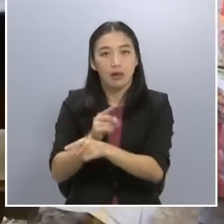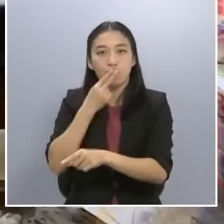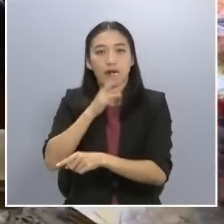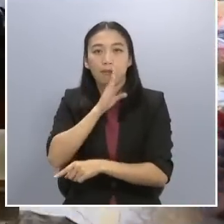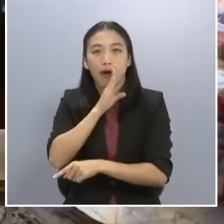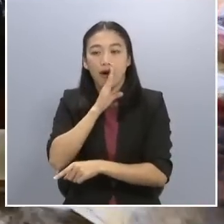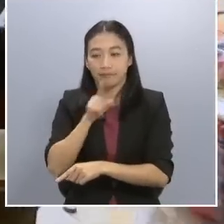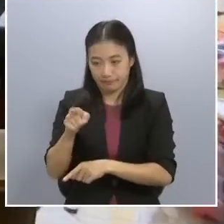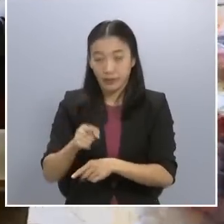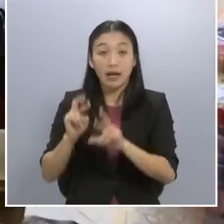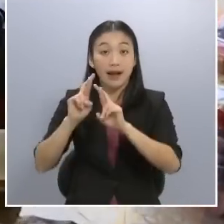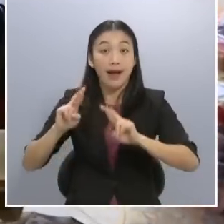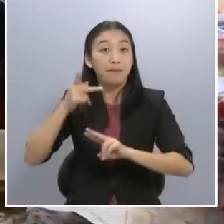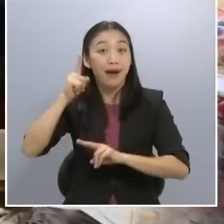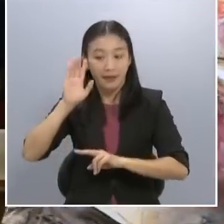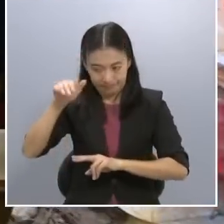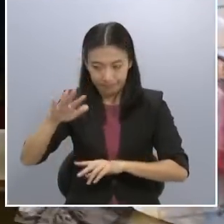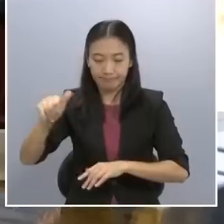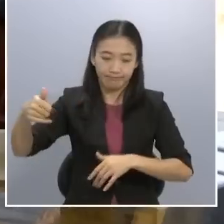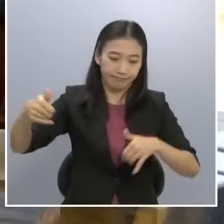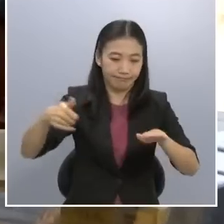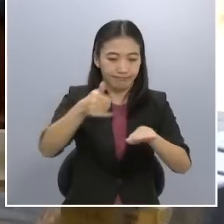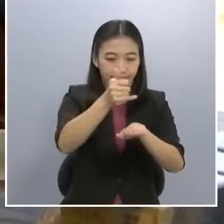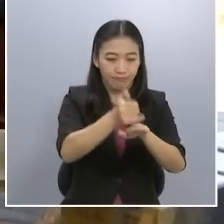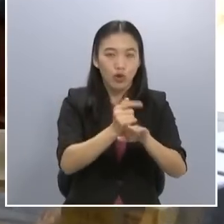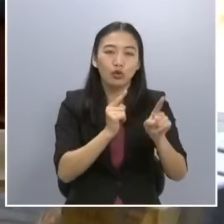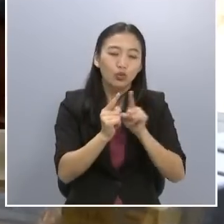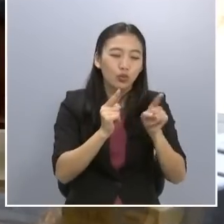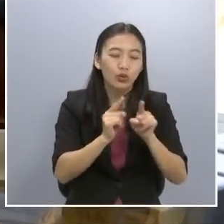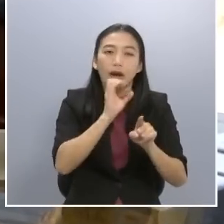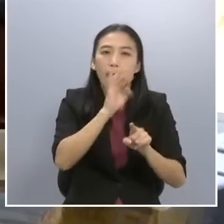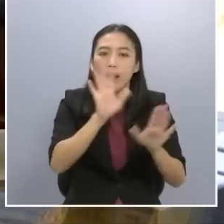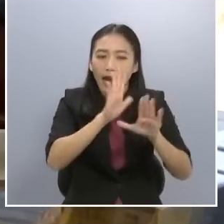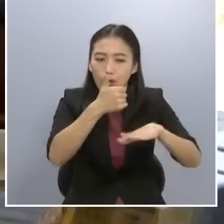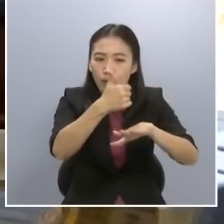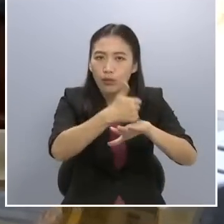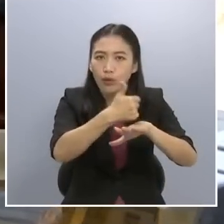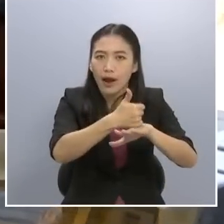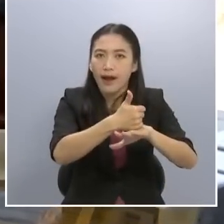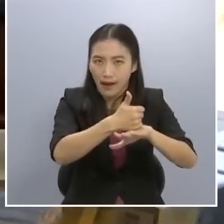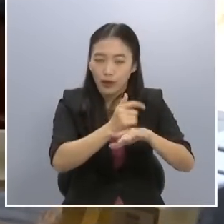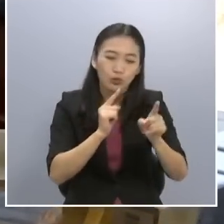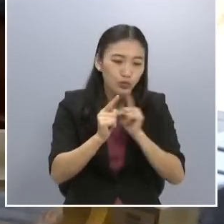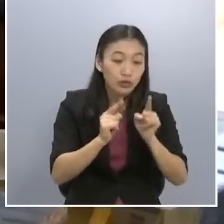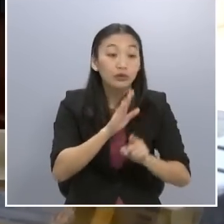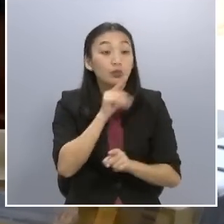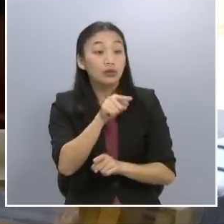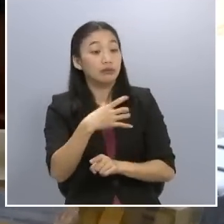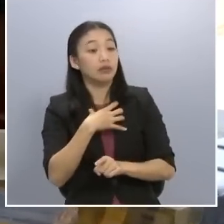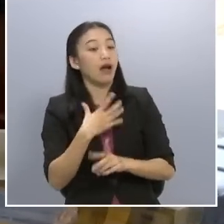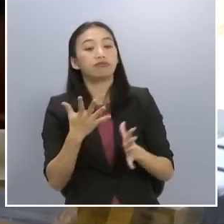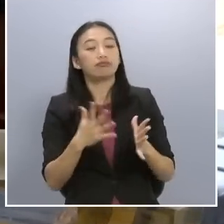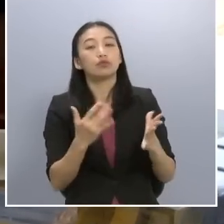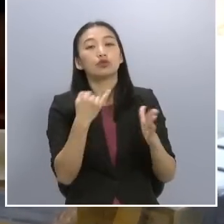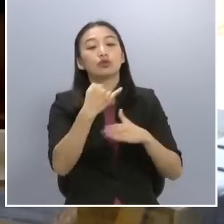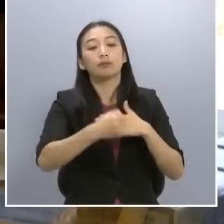ยกับผู้ชายคนที่แต่งเครื่องแบบคนหนึ่งอ้างว่าเป็นหัวหน้าชุดก่อนจะบอกผู้เสียหายว่าถ้าอยากให้เรื่องจบก็ต้องเอาเงินมา